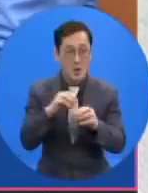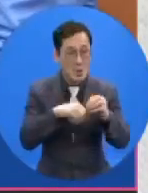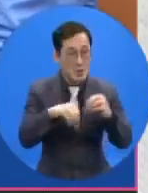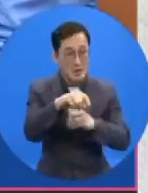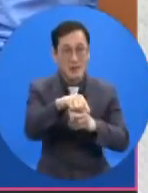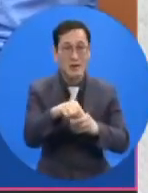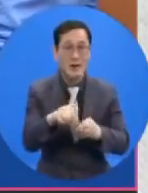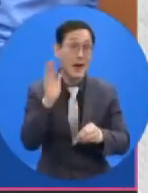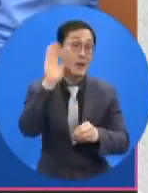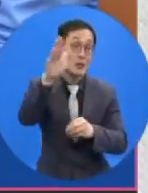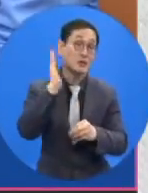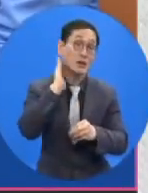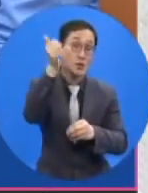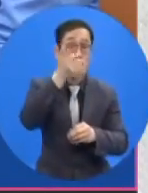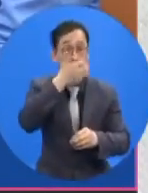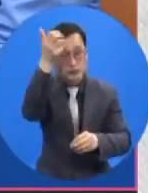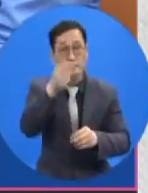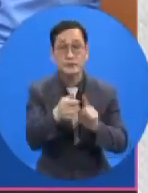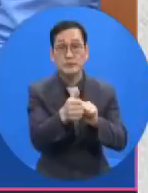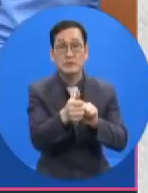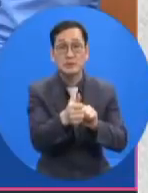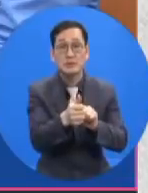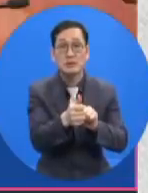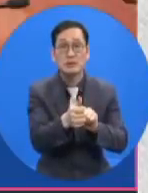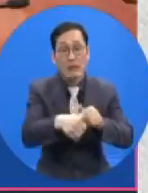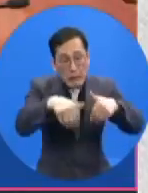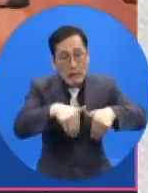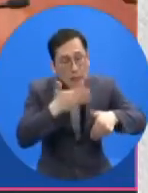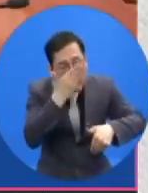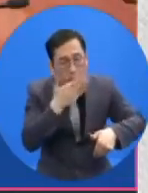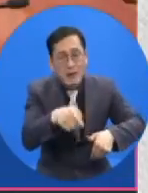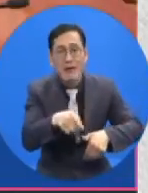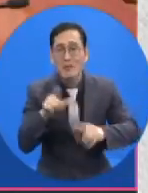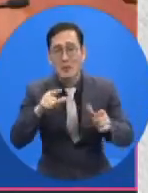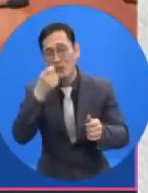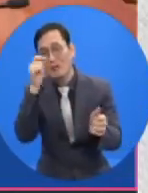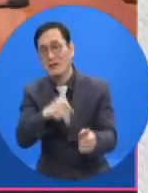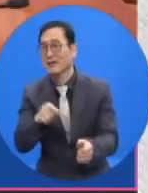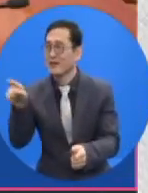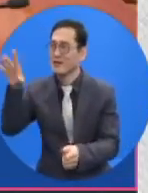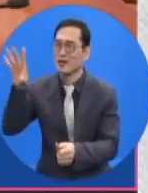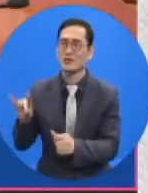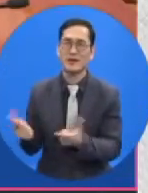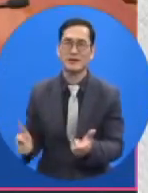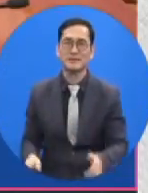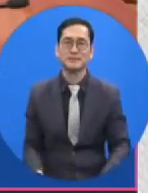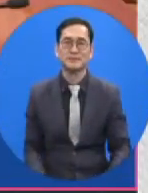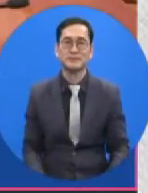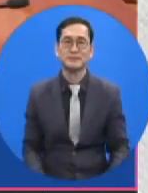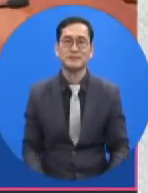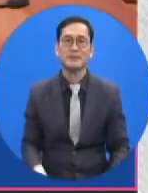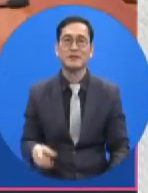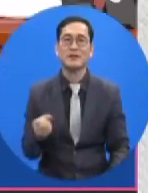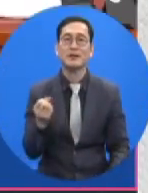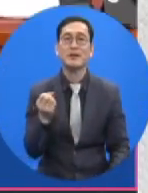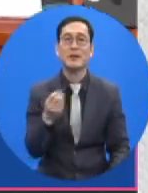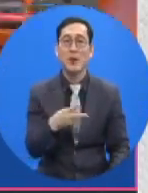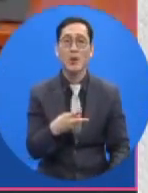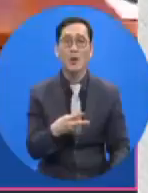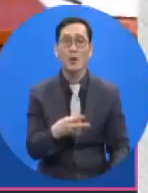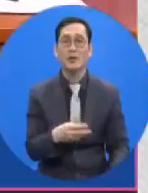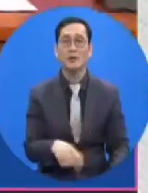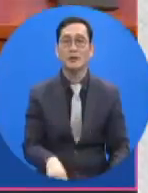같고, 그다음에 이제 김종인 그 위원장 같은 경우에는 말씀하셨지만은 박정희 전 대통령